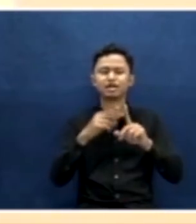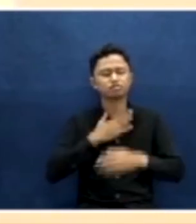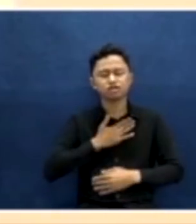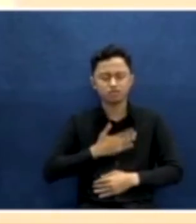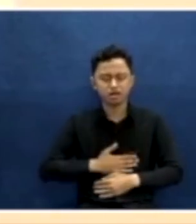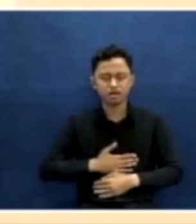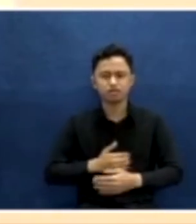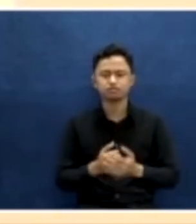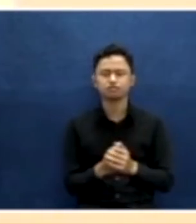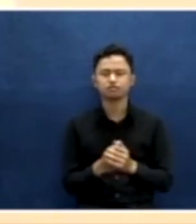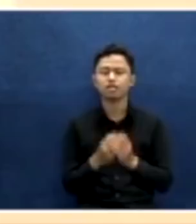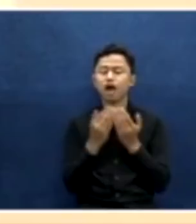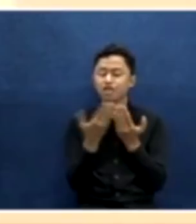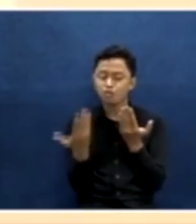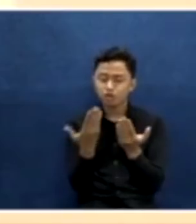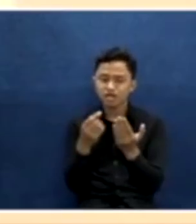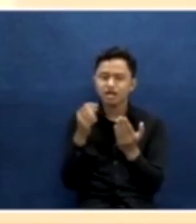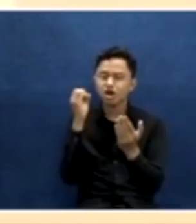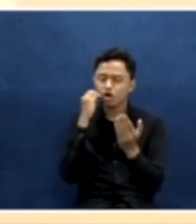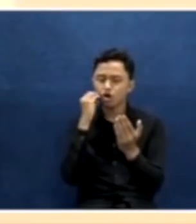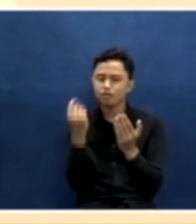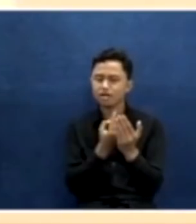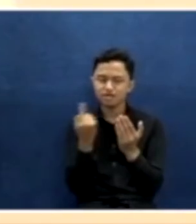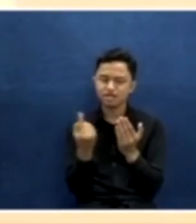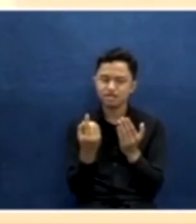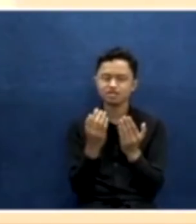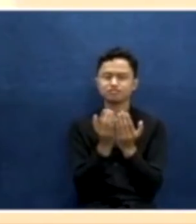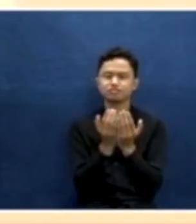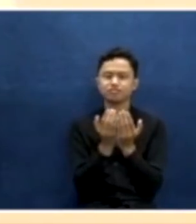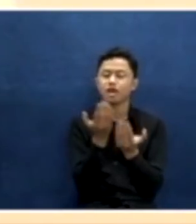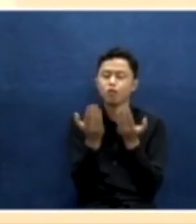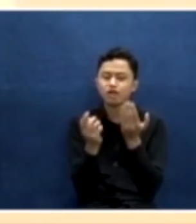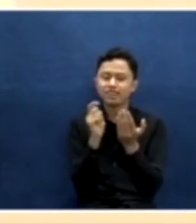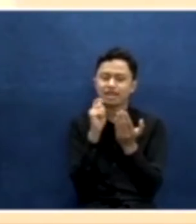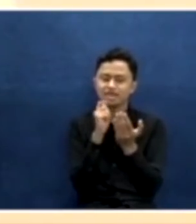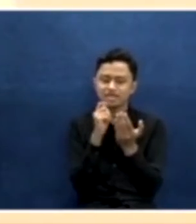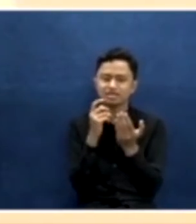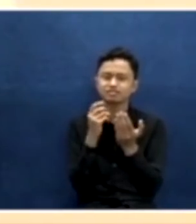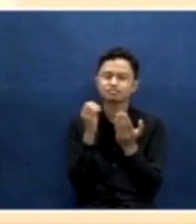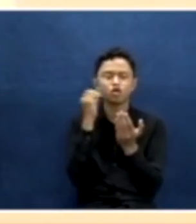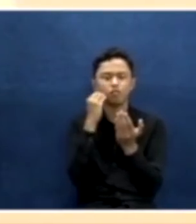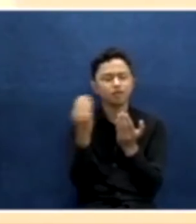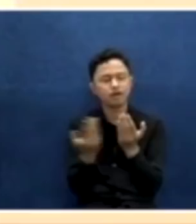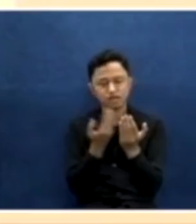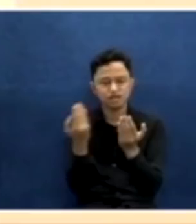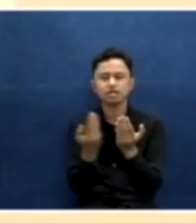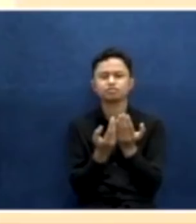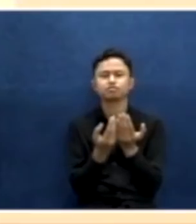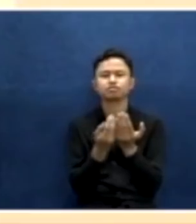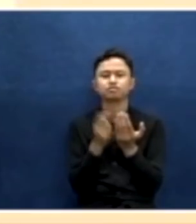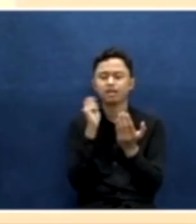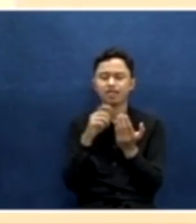kami ada bebek kami yang belum memahami hakikat keimanan yang kami pilih dalam telur ketaqwaan ini ya Allah